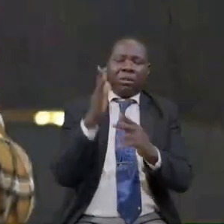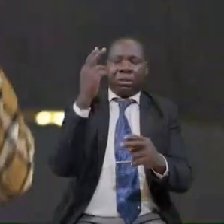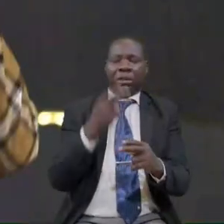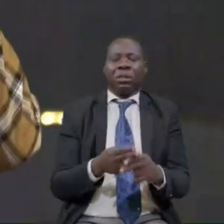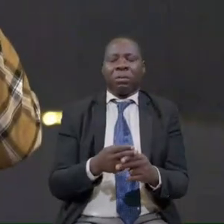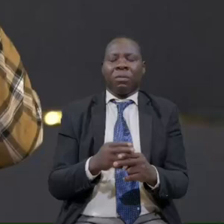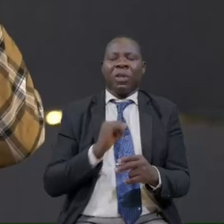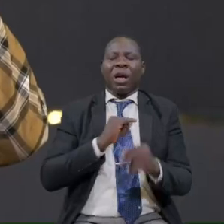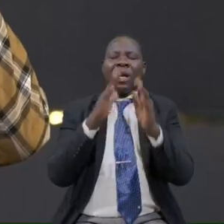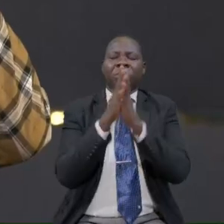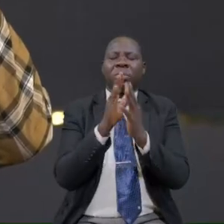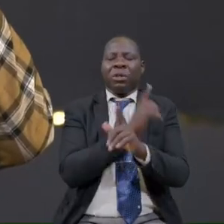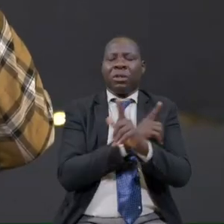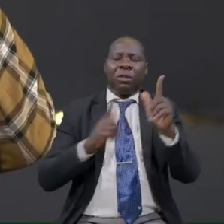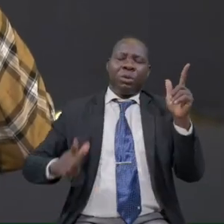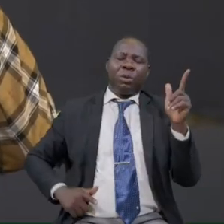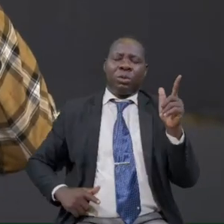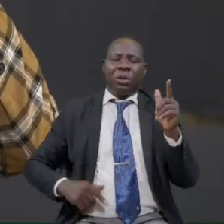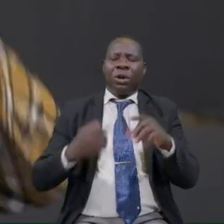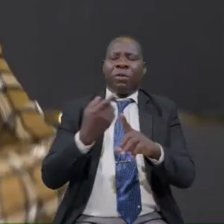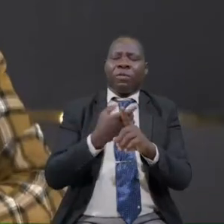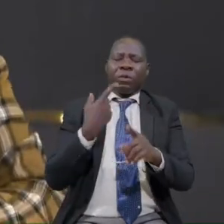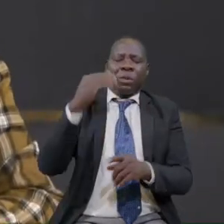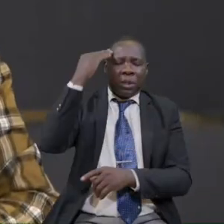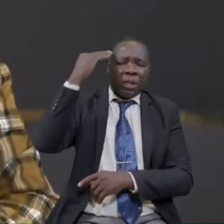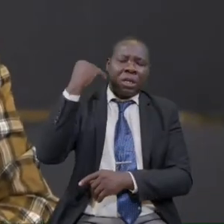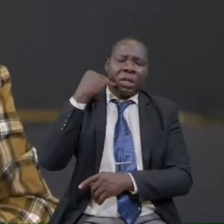Je prie, Seigneur, de la tête